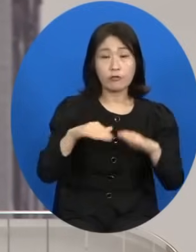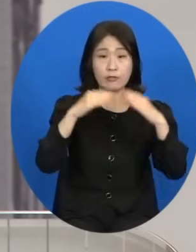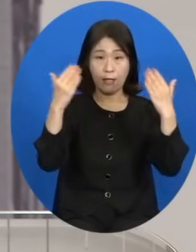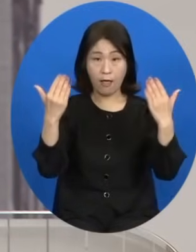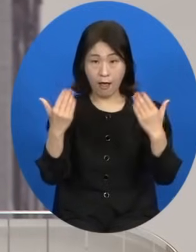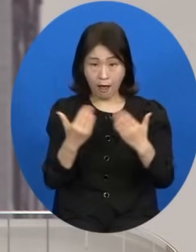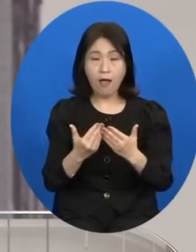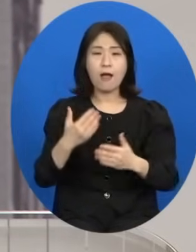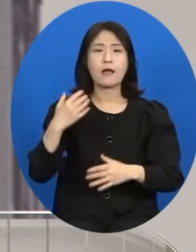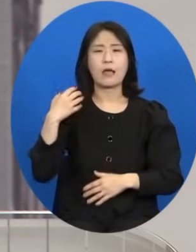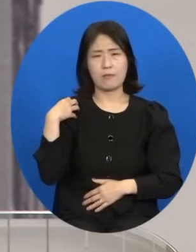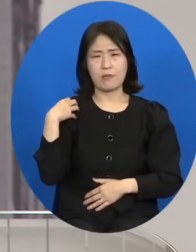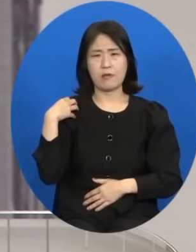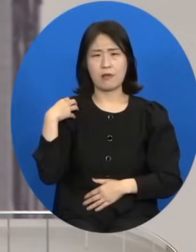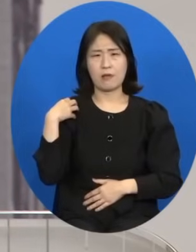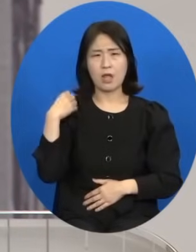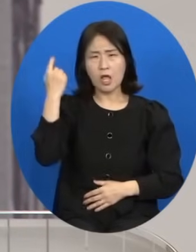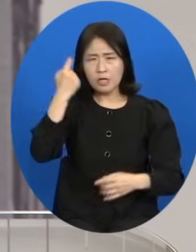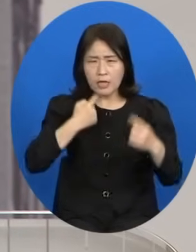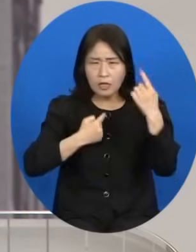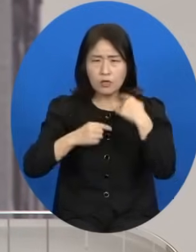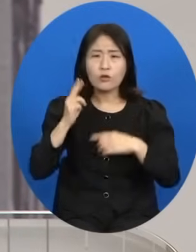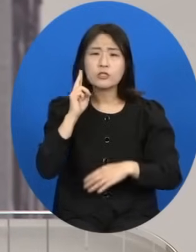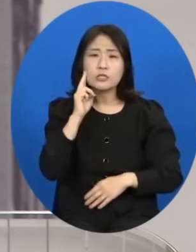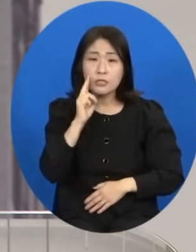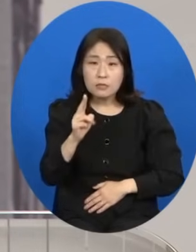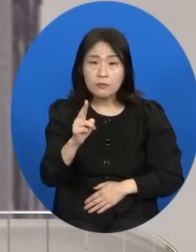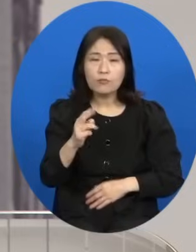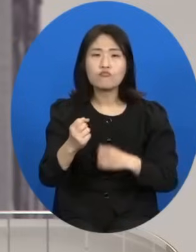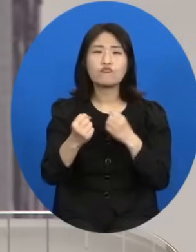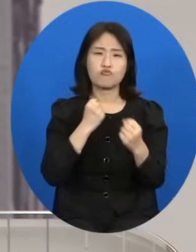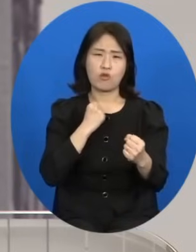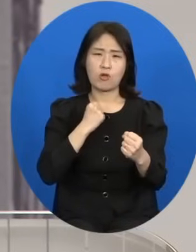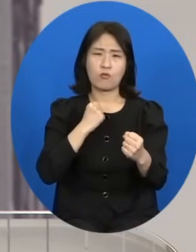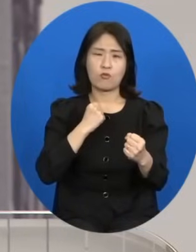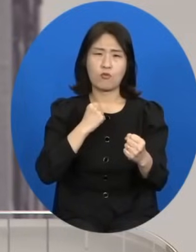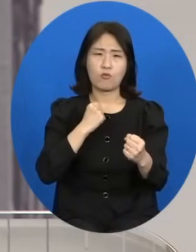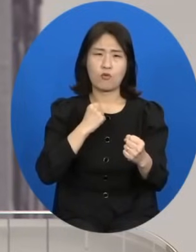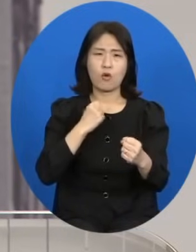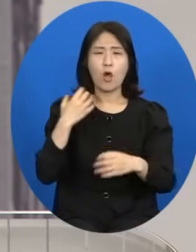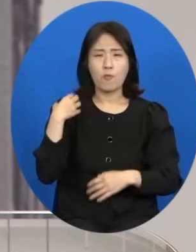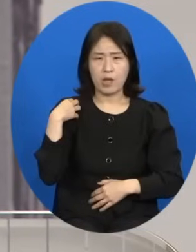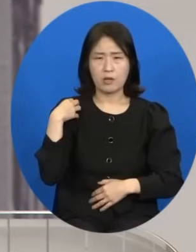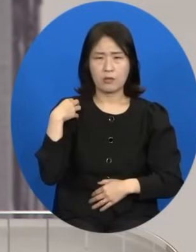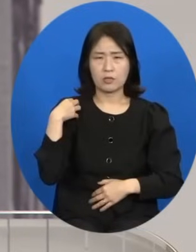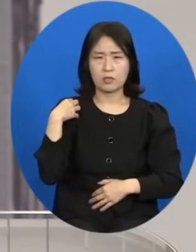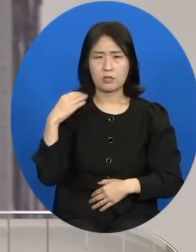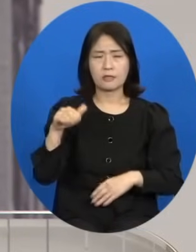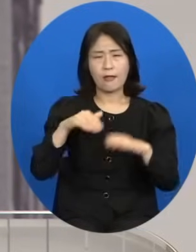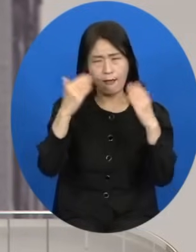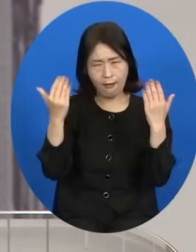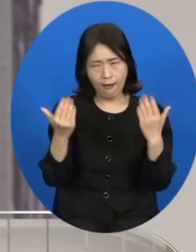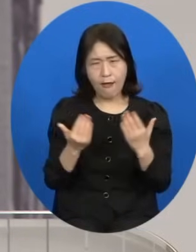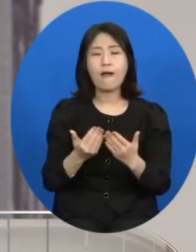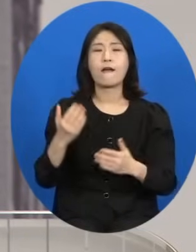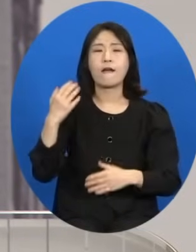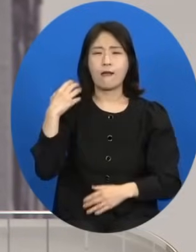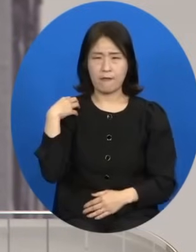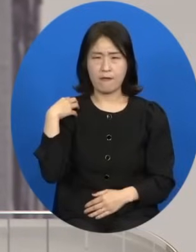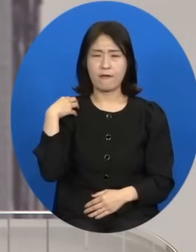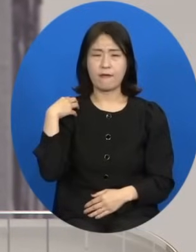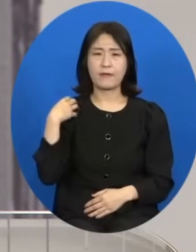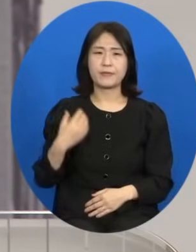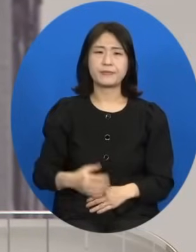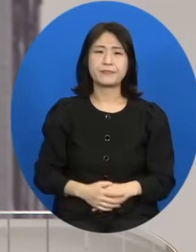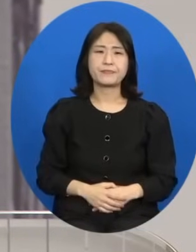인해서 은 다 까지고 2 3개월을 더 치를 받아야 되는 그런 문제가 있긴 했지만 끝까지 만주를 결국 하게